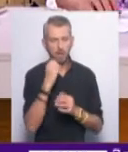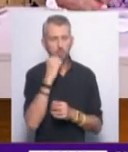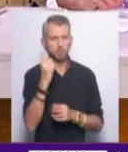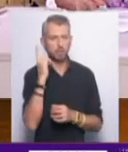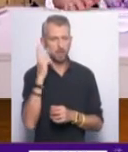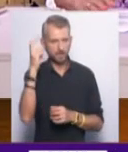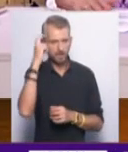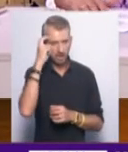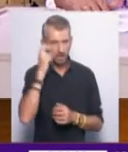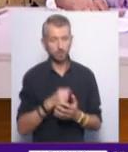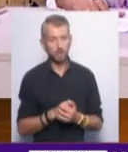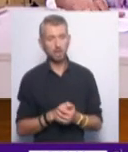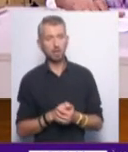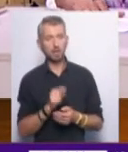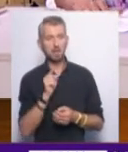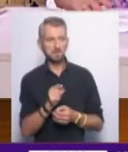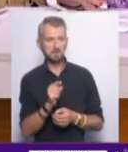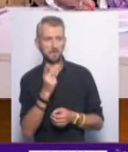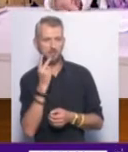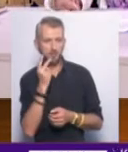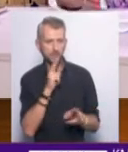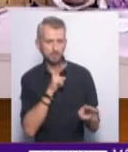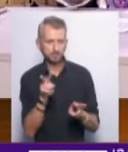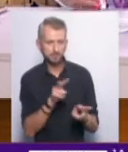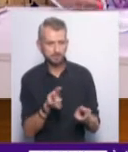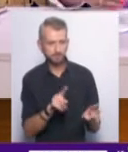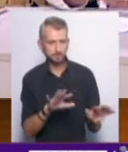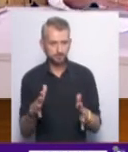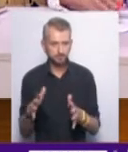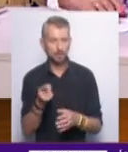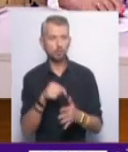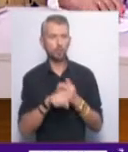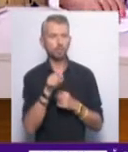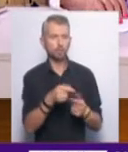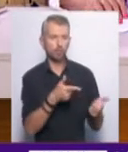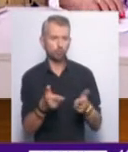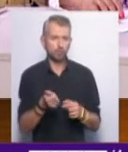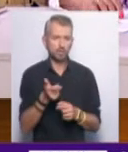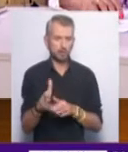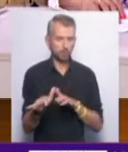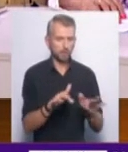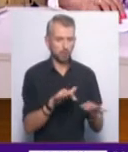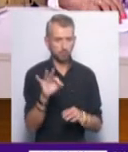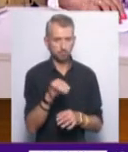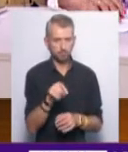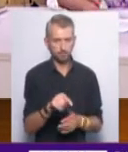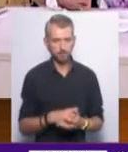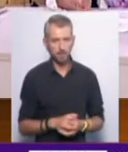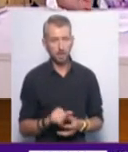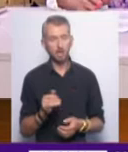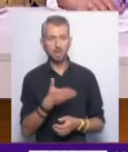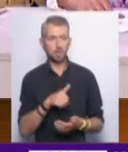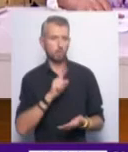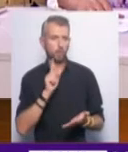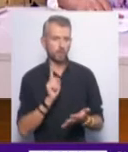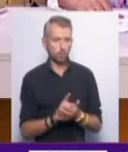Він завжди настріє подій, і тому вони готують низку заходів з цього приводу. І ми